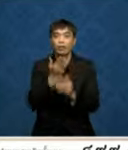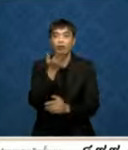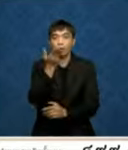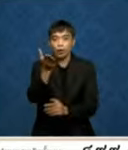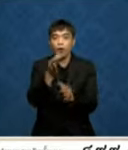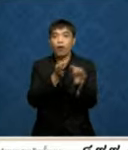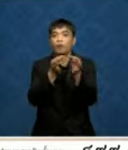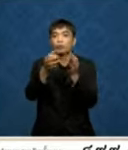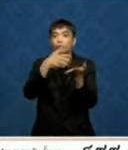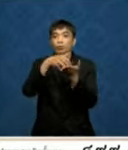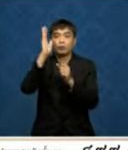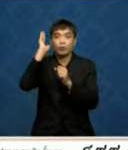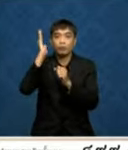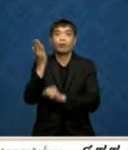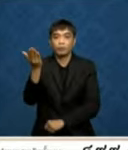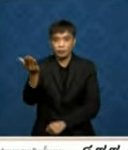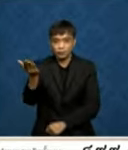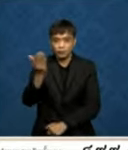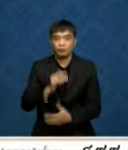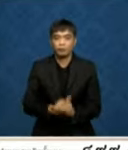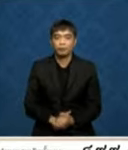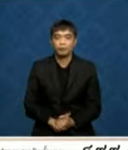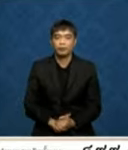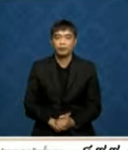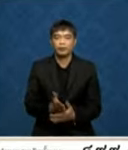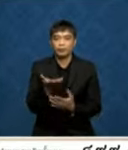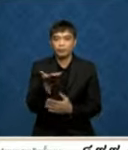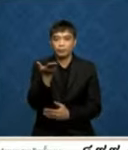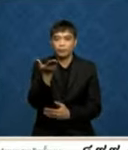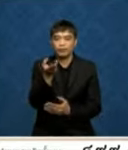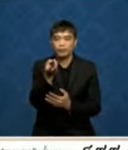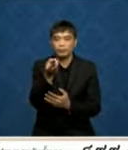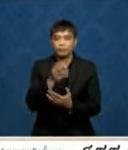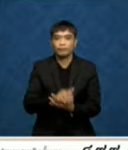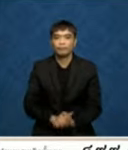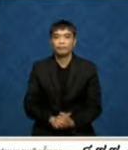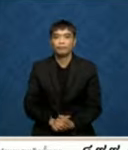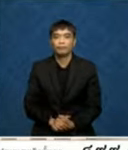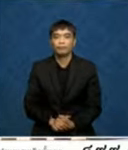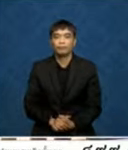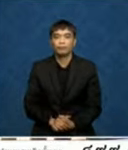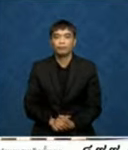ชิญท่านแรกครับสักครู่ครับสักครู่ครับ